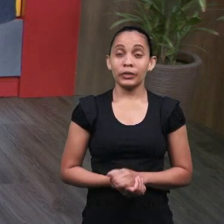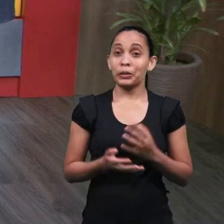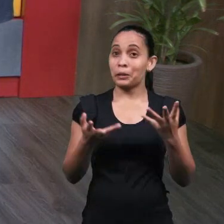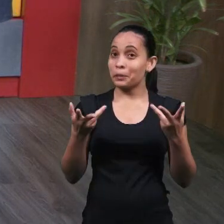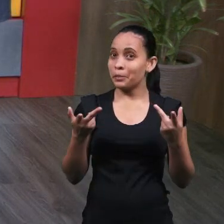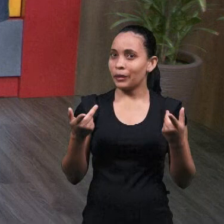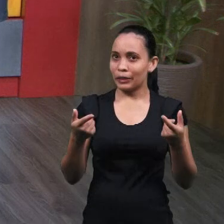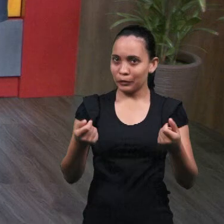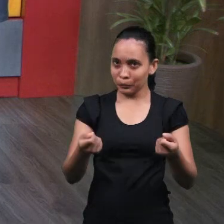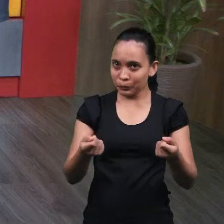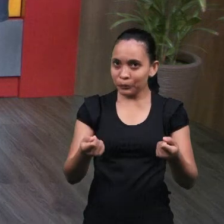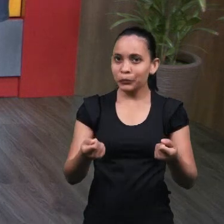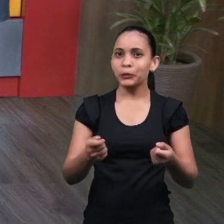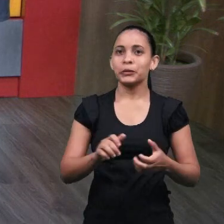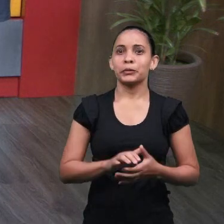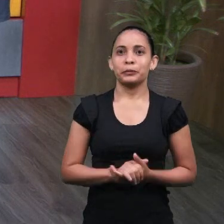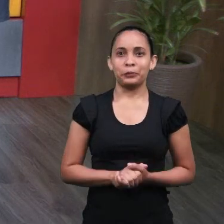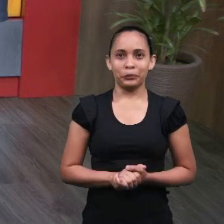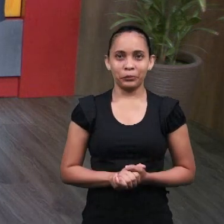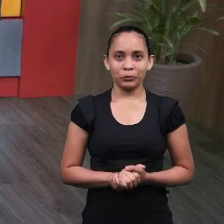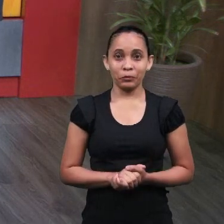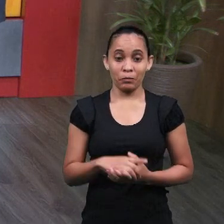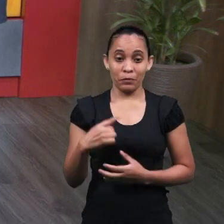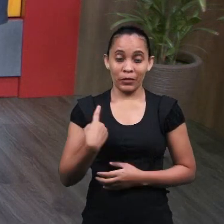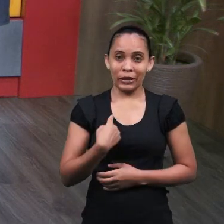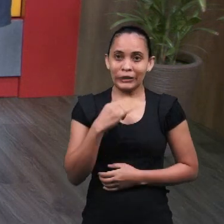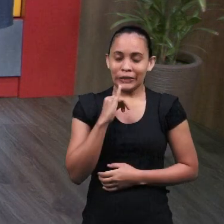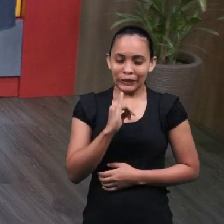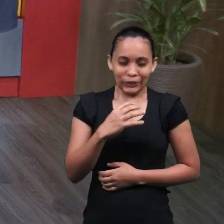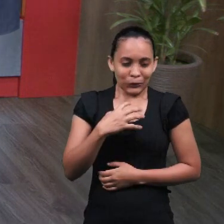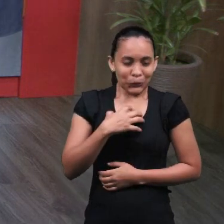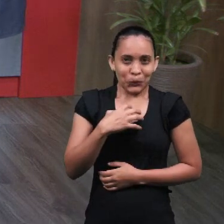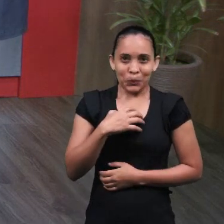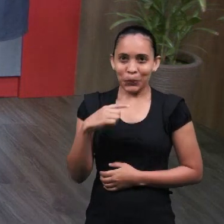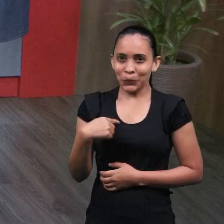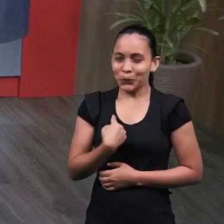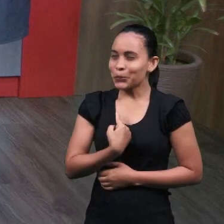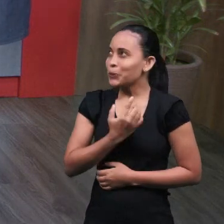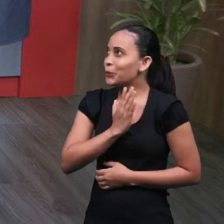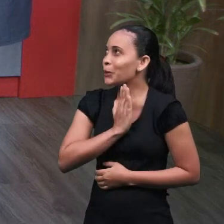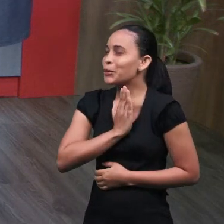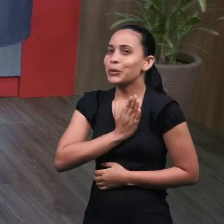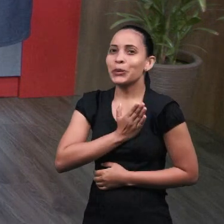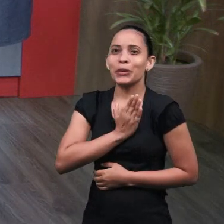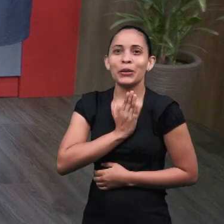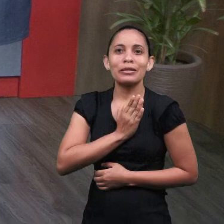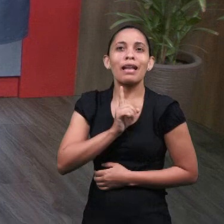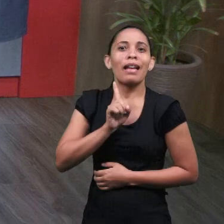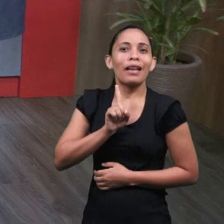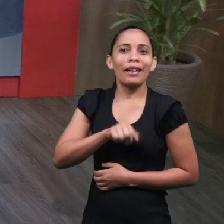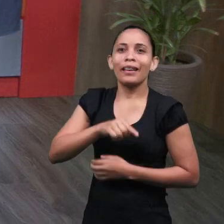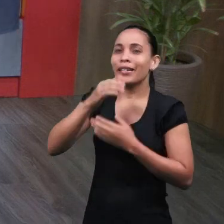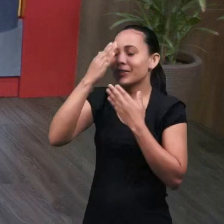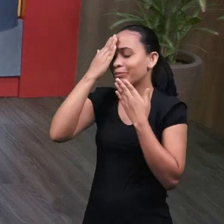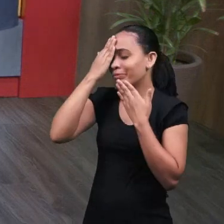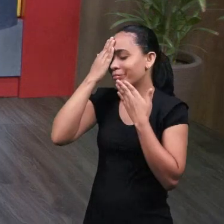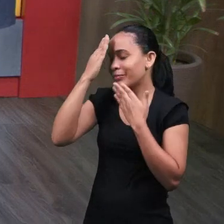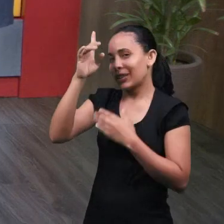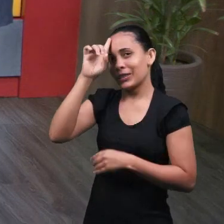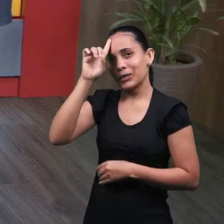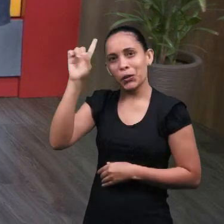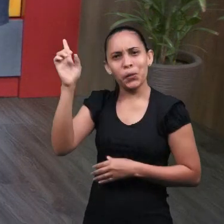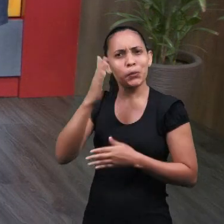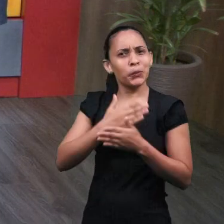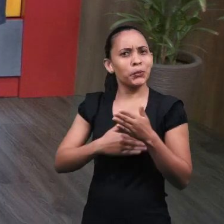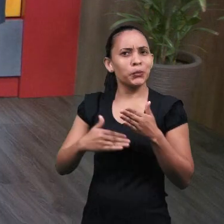Quelle merveille! La parole que nous avons dans notre cœur en ce moment, c'est de gratitude